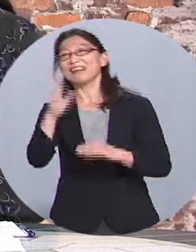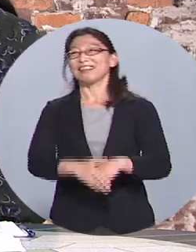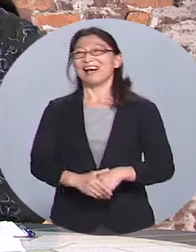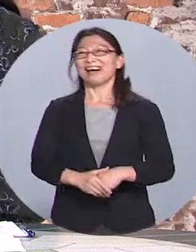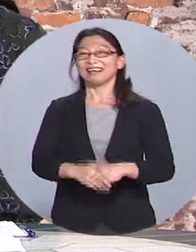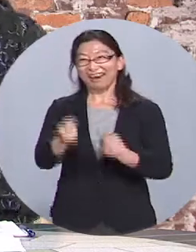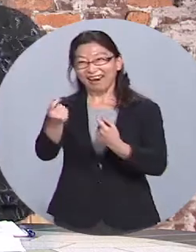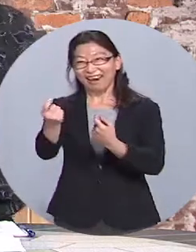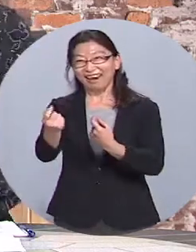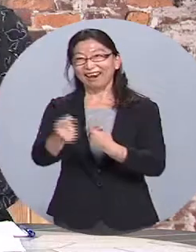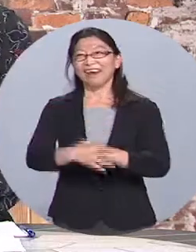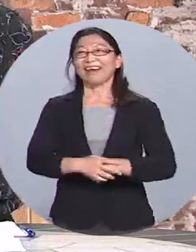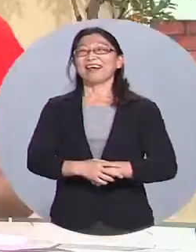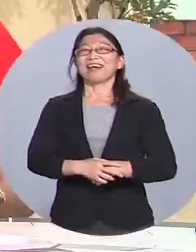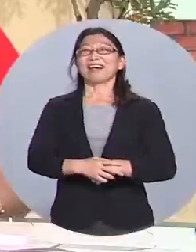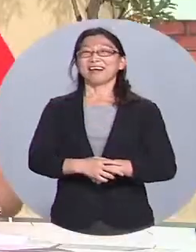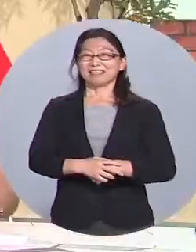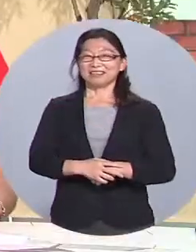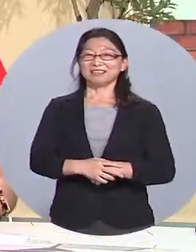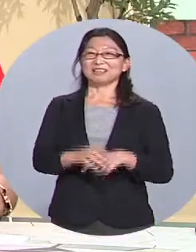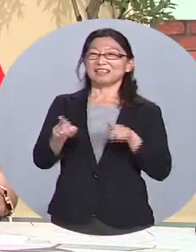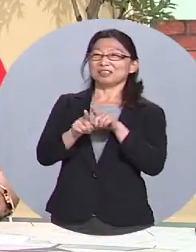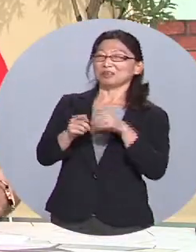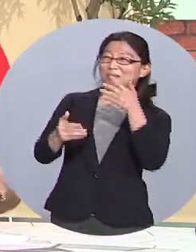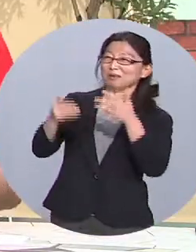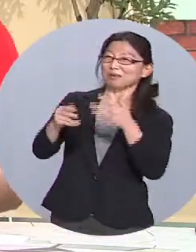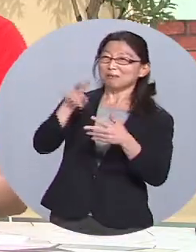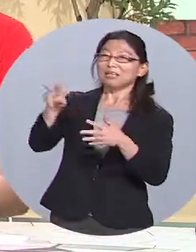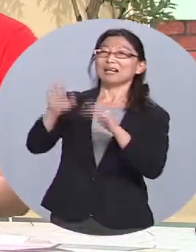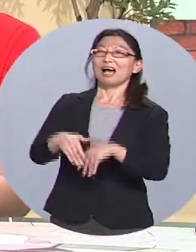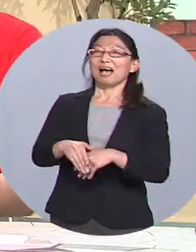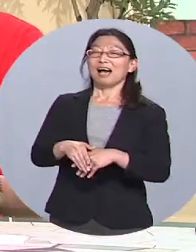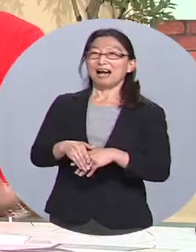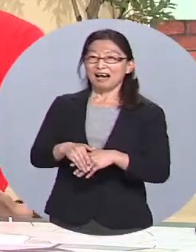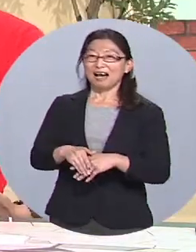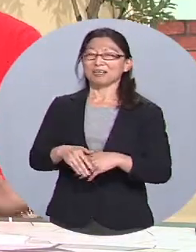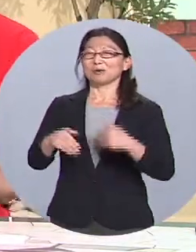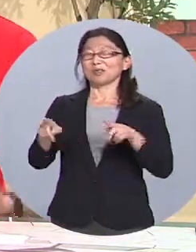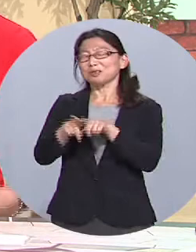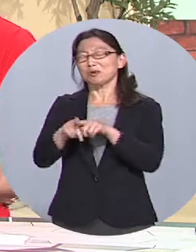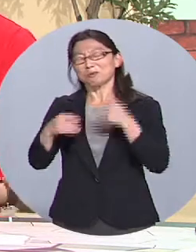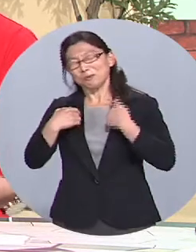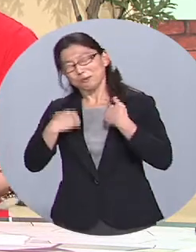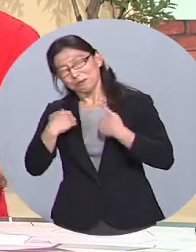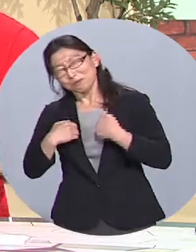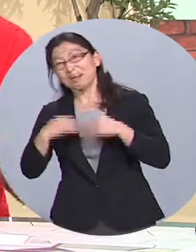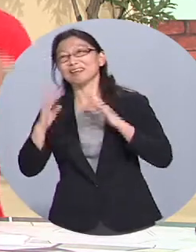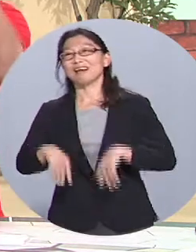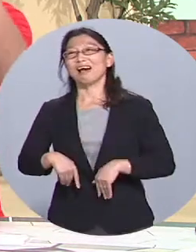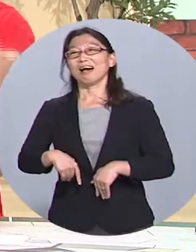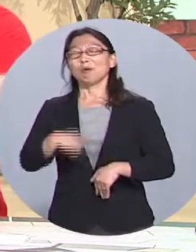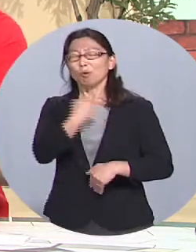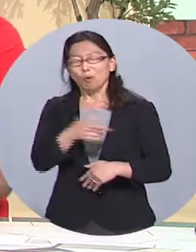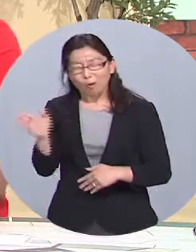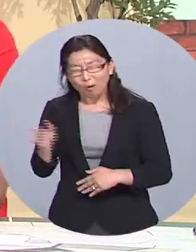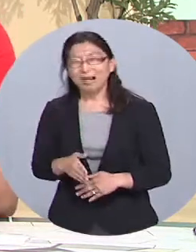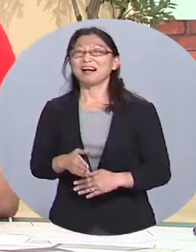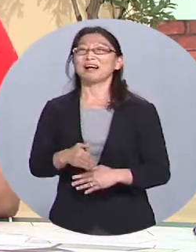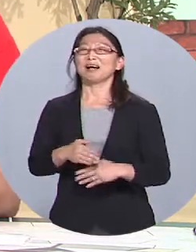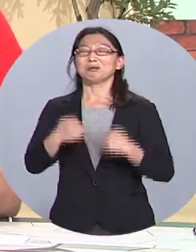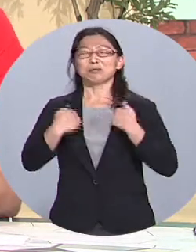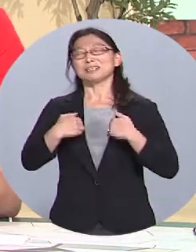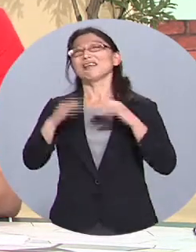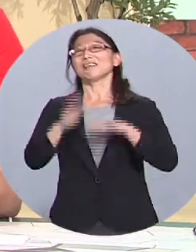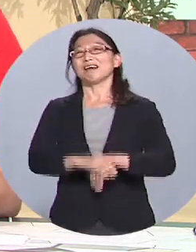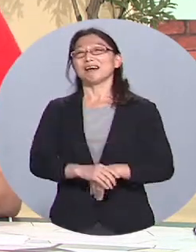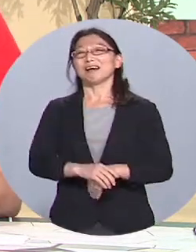ね、これから何人かで僕も見てたんですけど、はい、やっぱ自然とハイタッチって出るんですね。 そう、 もう心の奥底からのハイタッチが、は い、だ